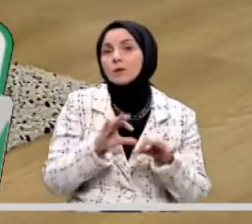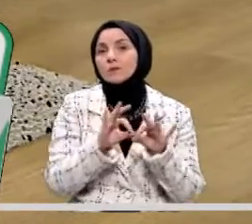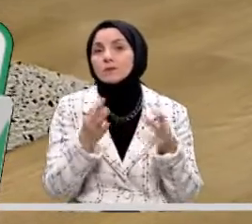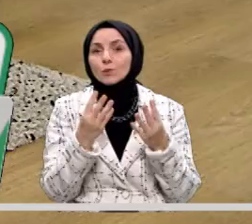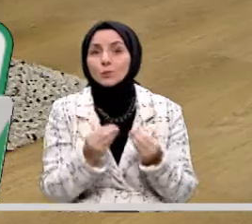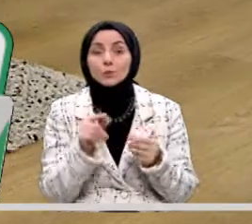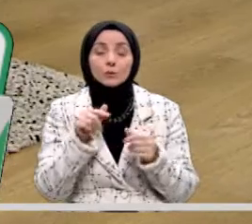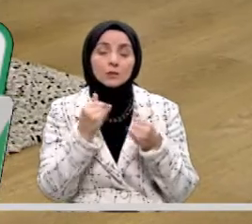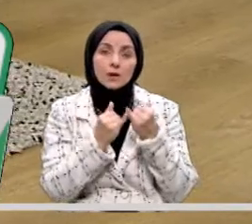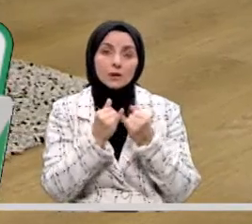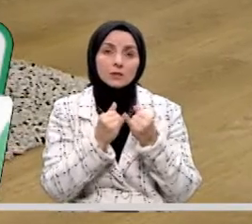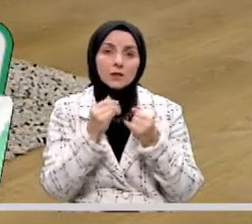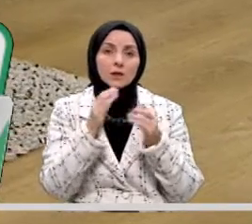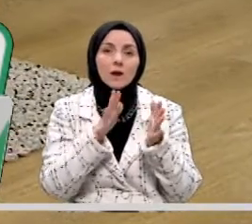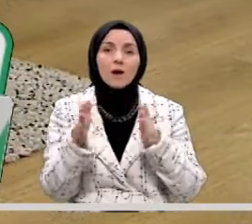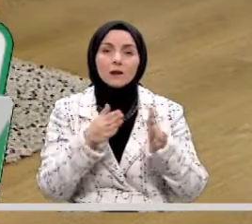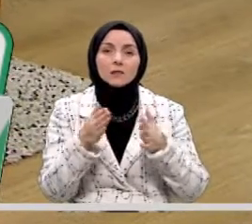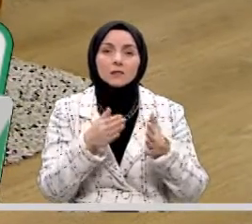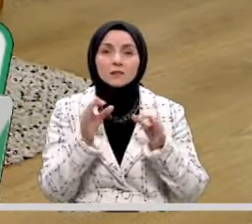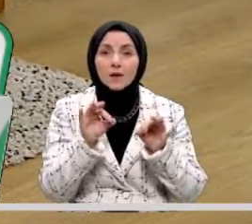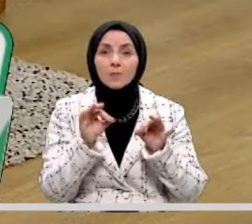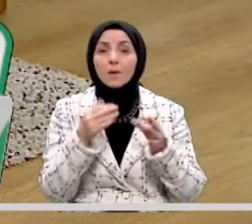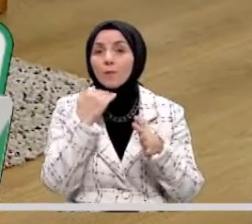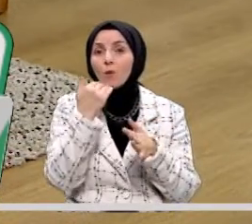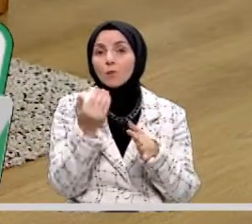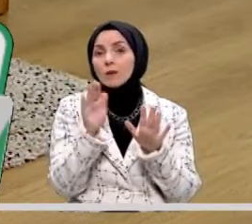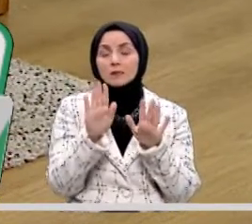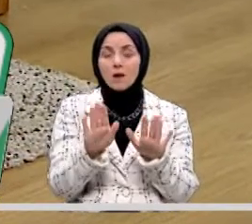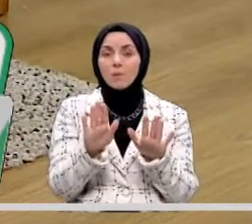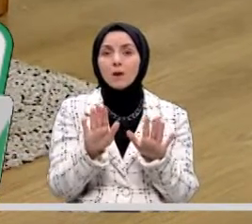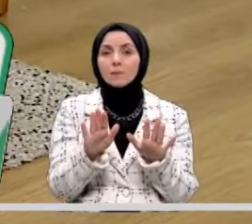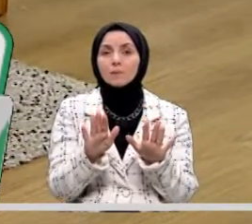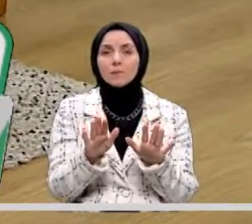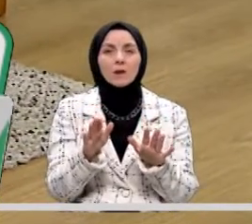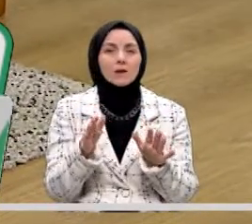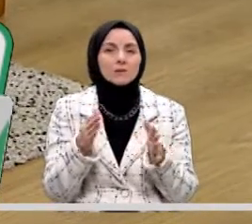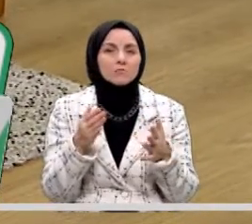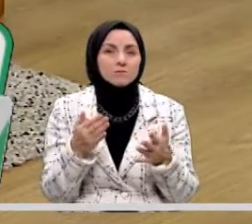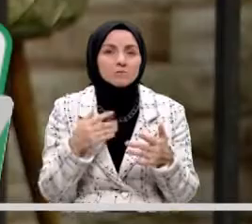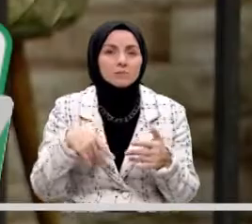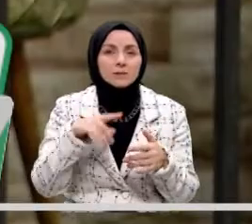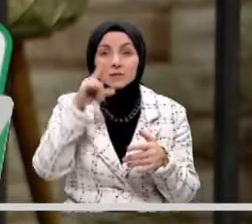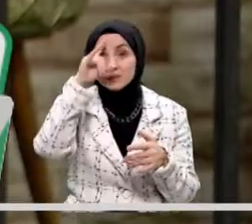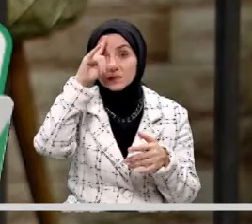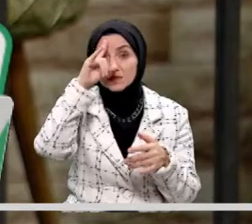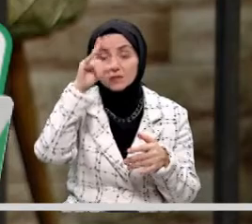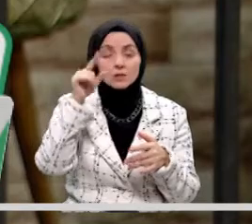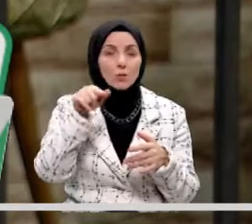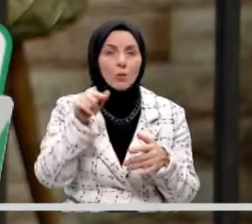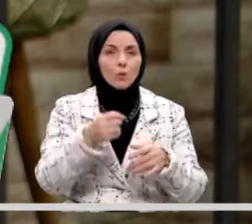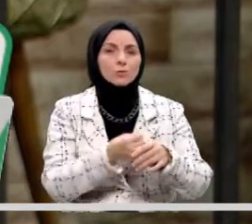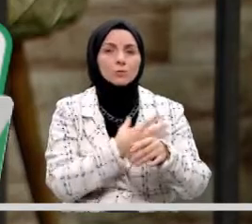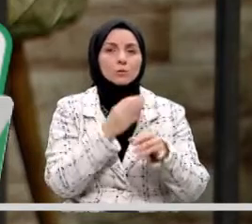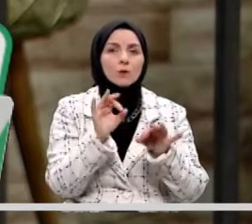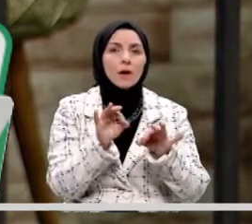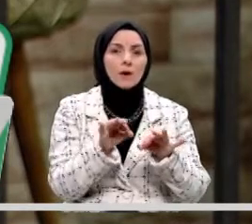ama biz büyük böyle bir şeydi çapayla kıskançlık duygusunu ekebiliriz Biz bütün tohumları ekeriz Bu